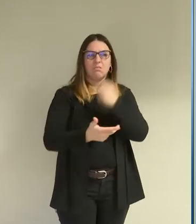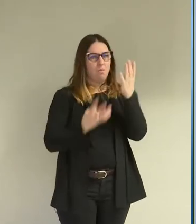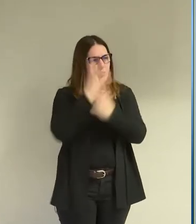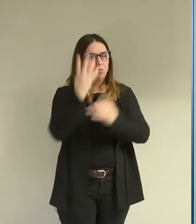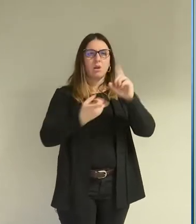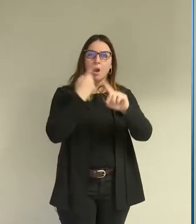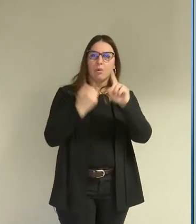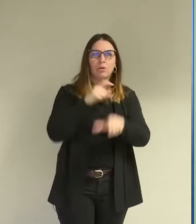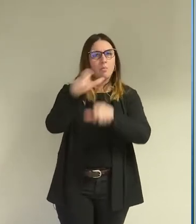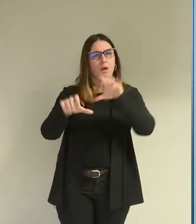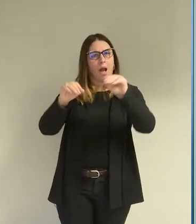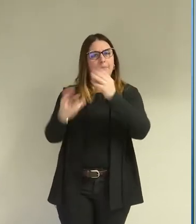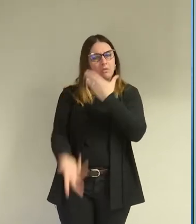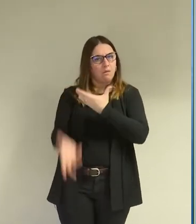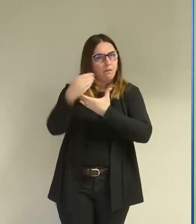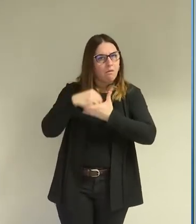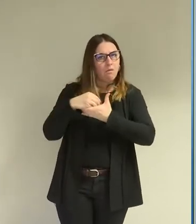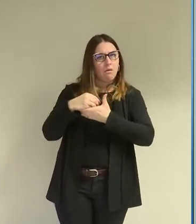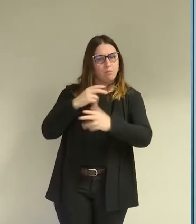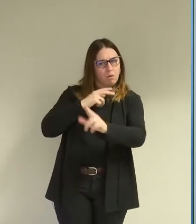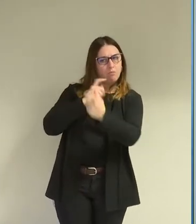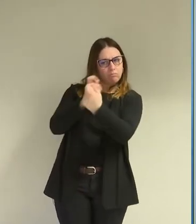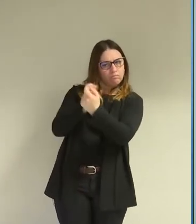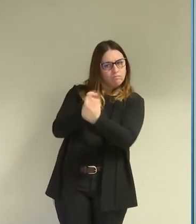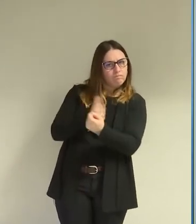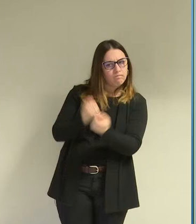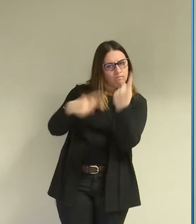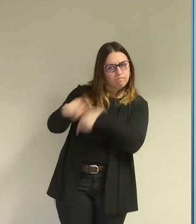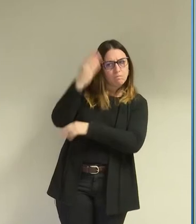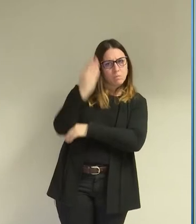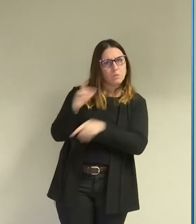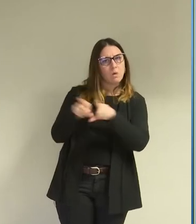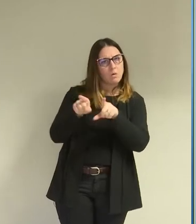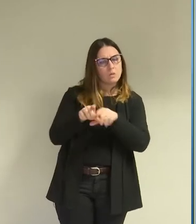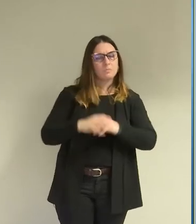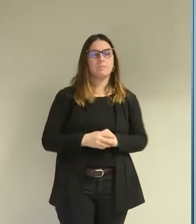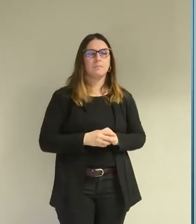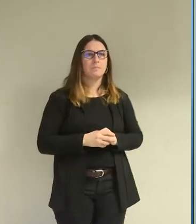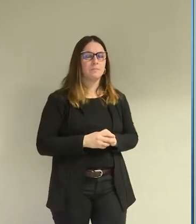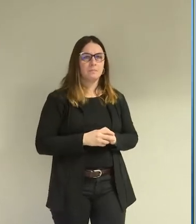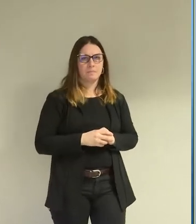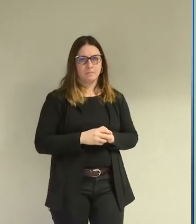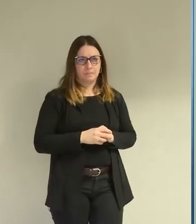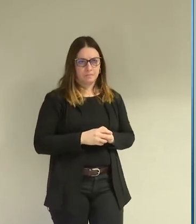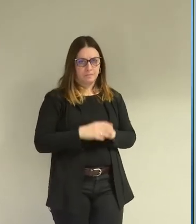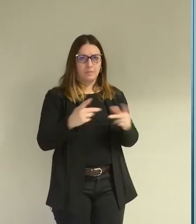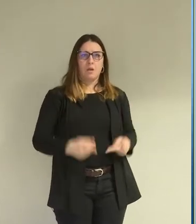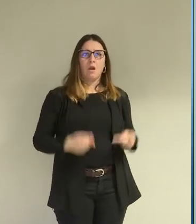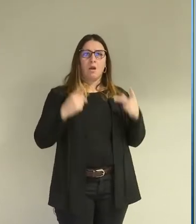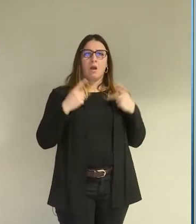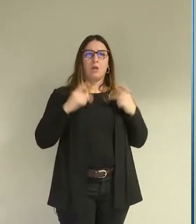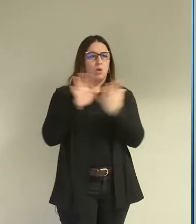les riverains afin de répondre au maximum à leurs attentes sur ce site des ateliers de concertation